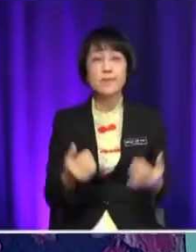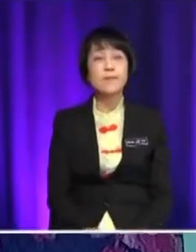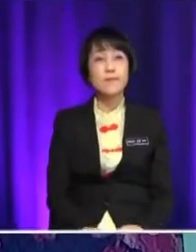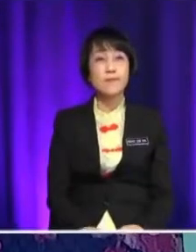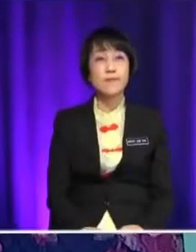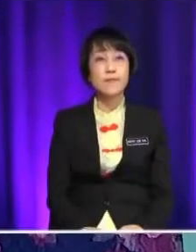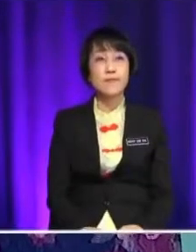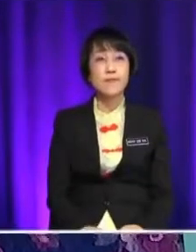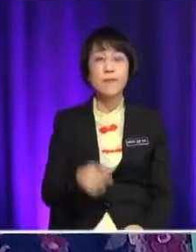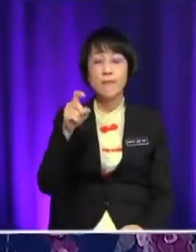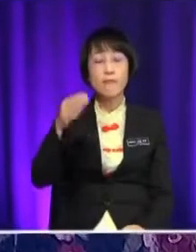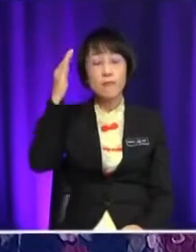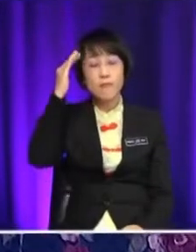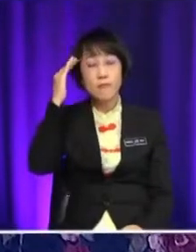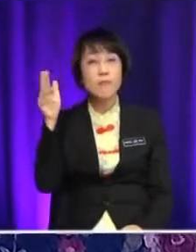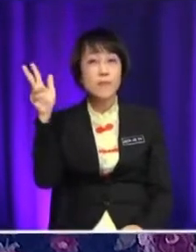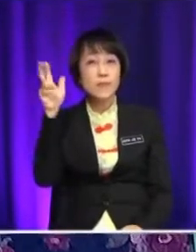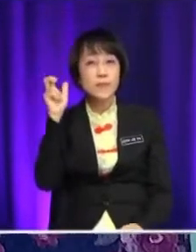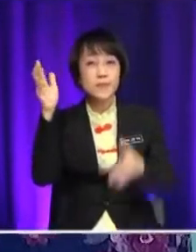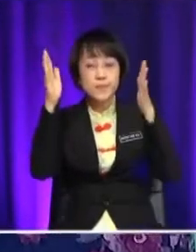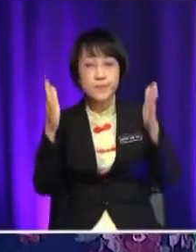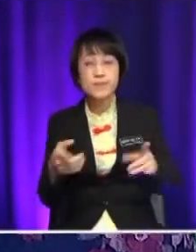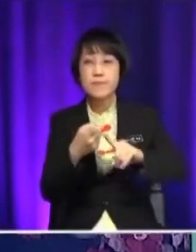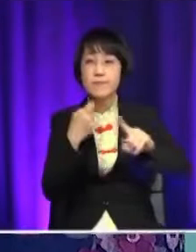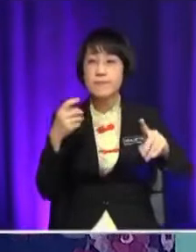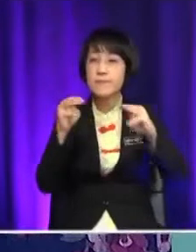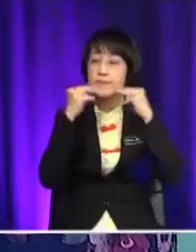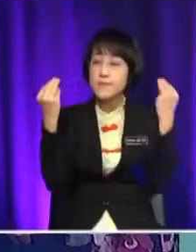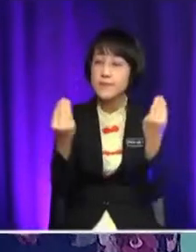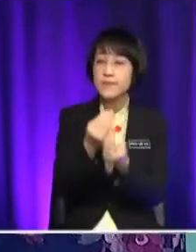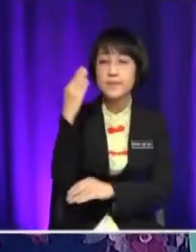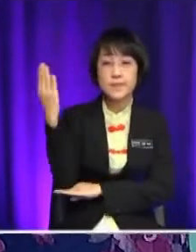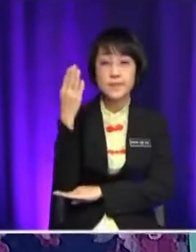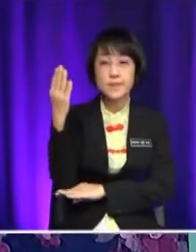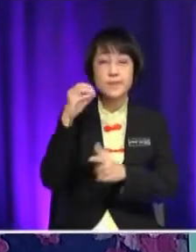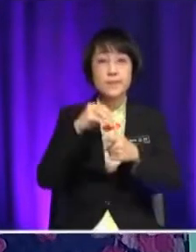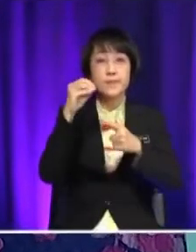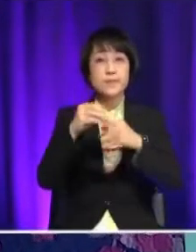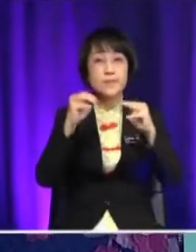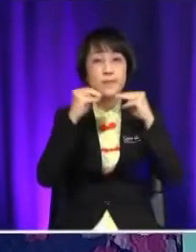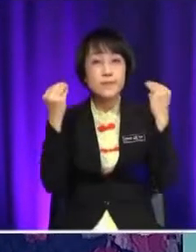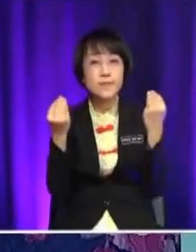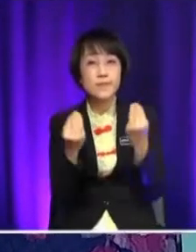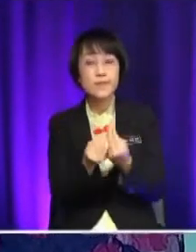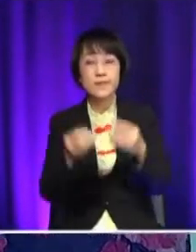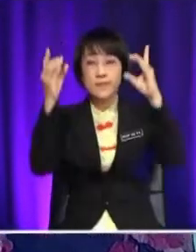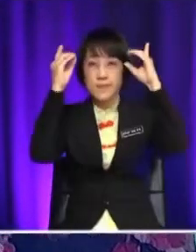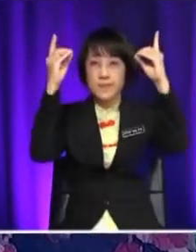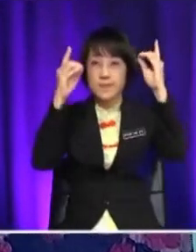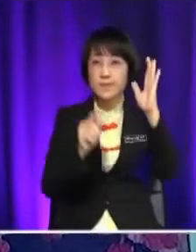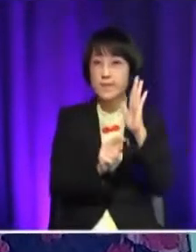ni dalam kalangan masyarakat biasa ataupun masyarakat berpendidikan tinggi. Itu kena tahu. Ya,